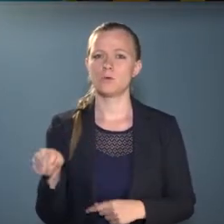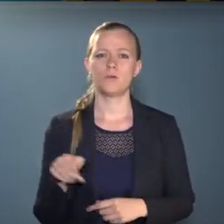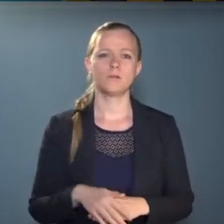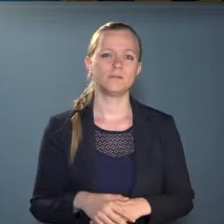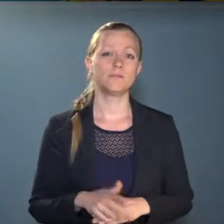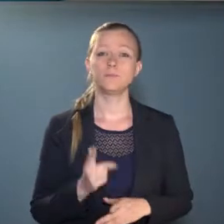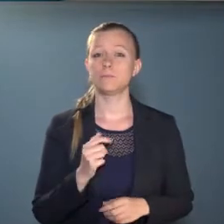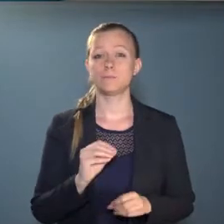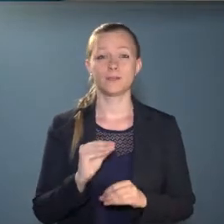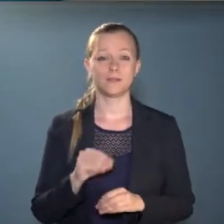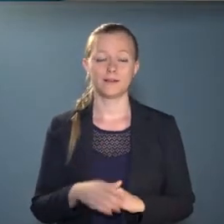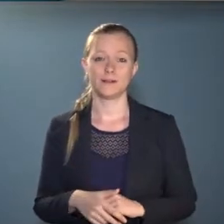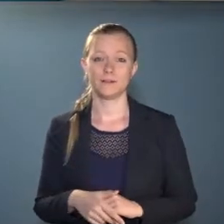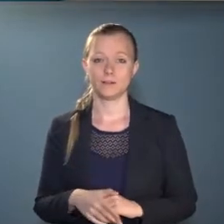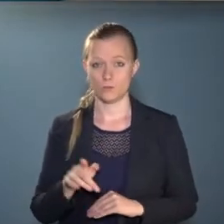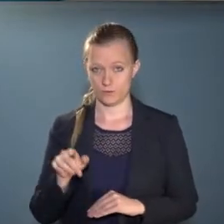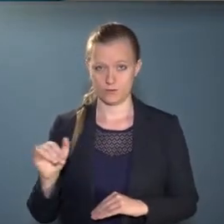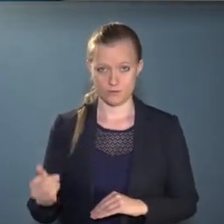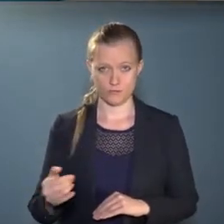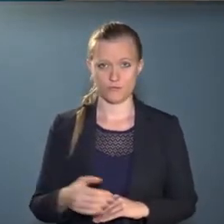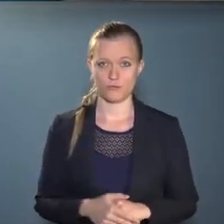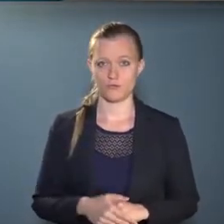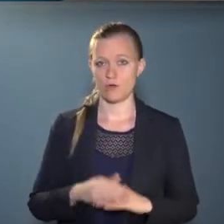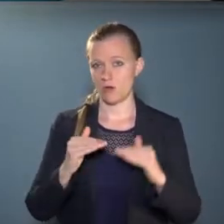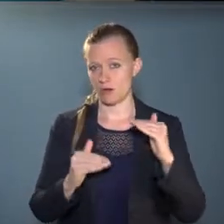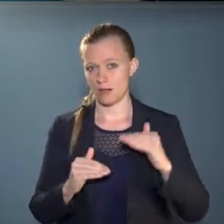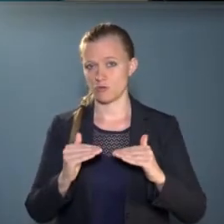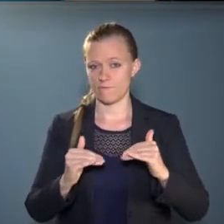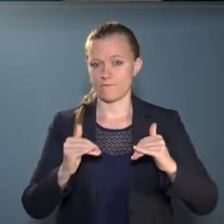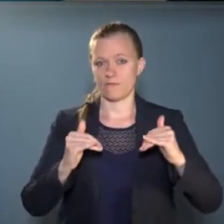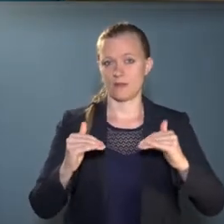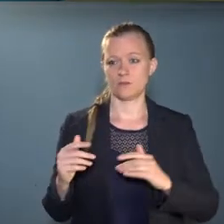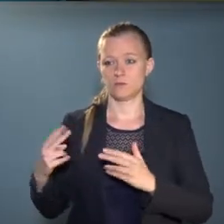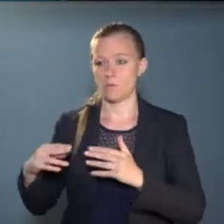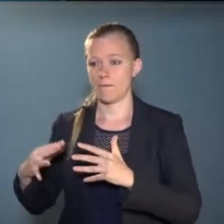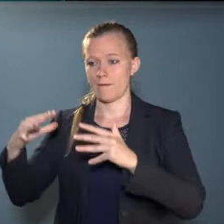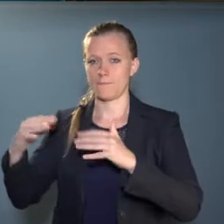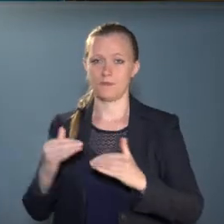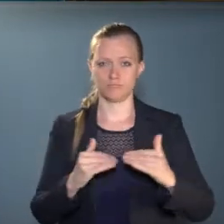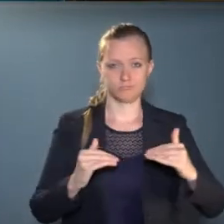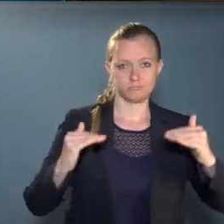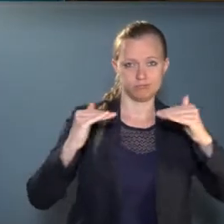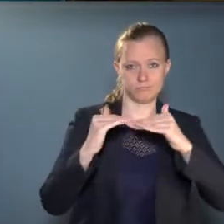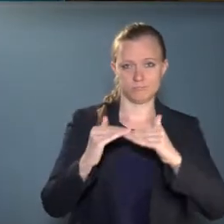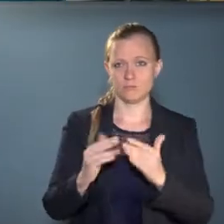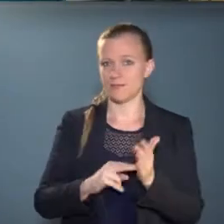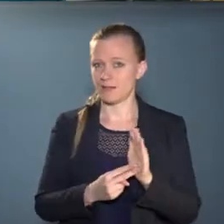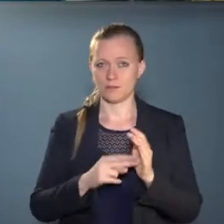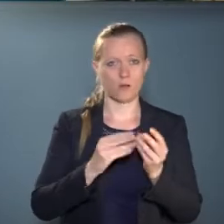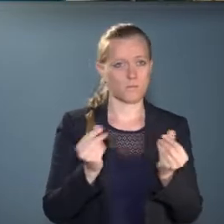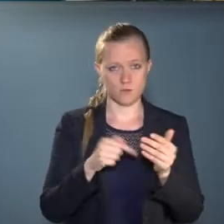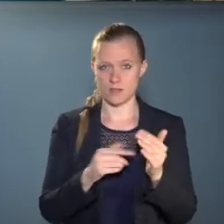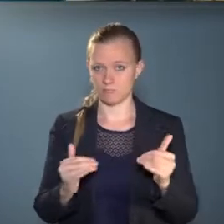ez mit jelent? Önök is arányosan fejlődtek állományban, technikában, módszerekben?